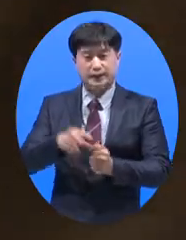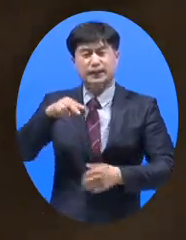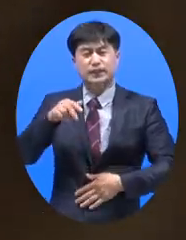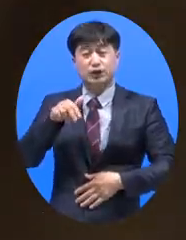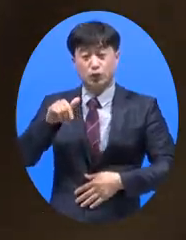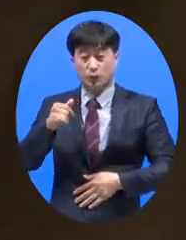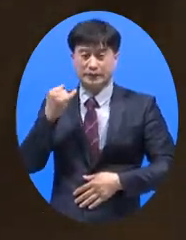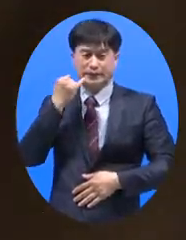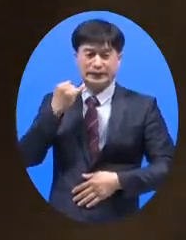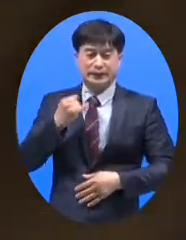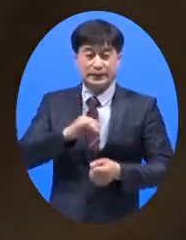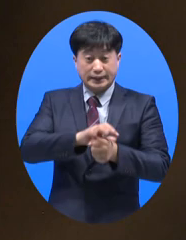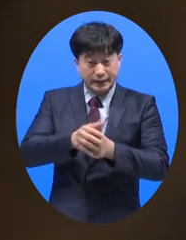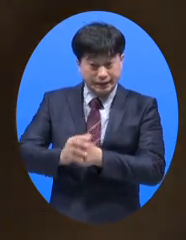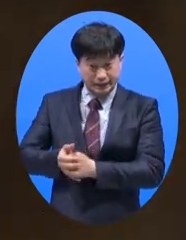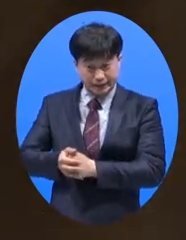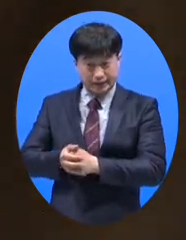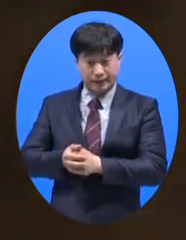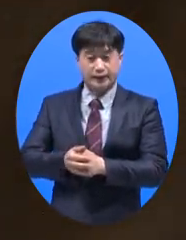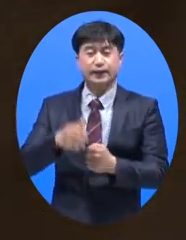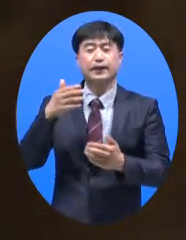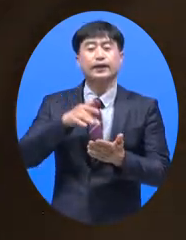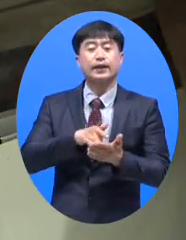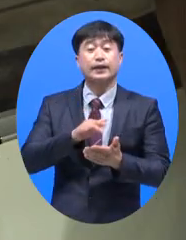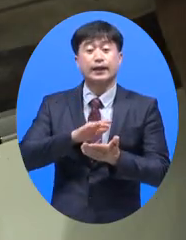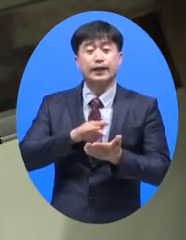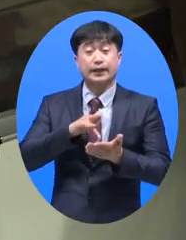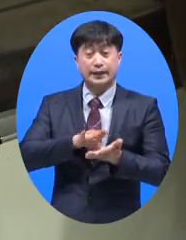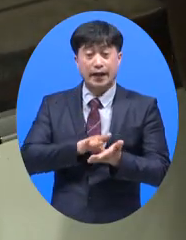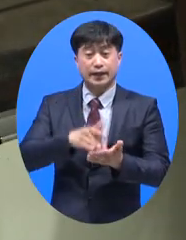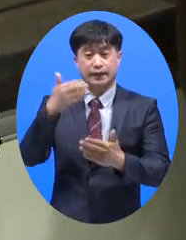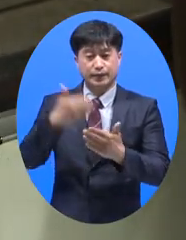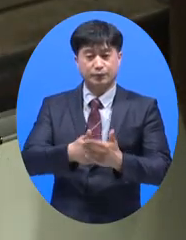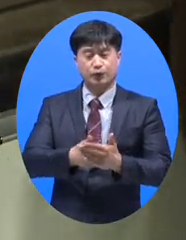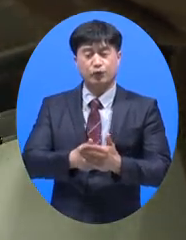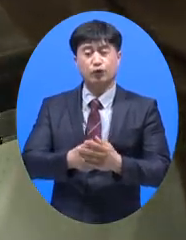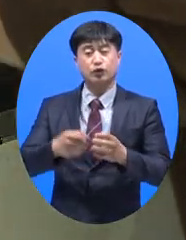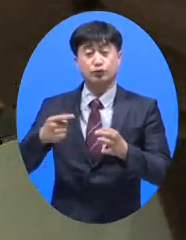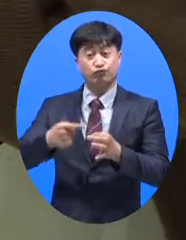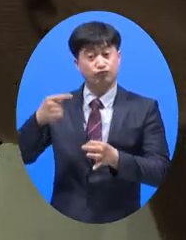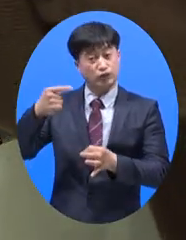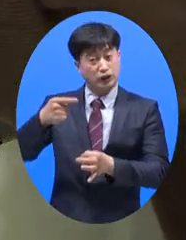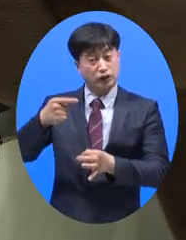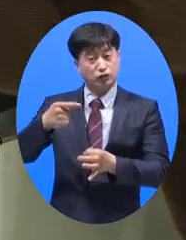식초물 등을 넣고 흔든 후 세척하면 농약 잔류량이 최대